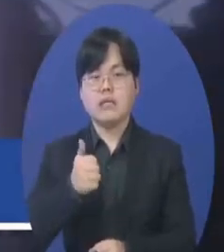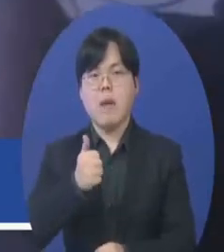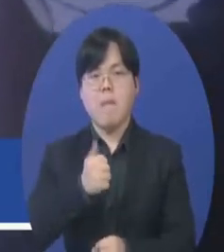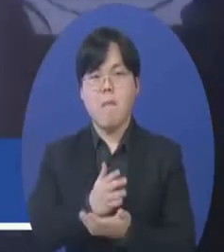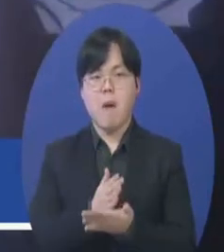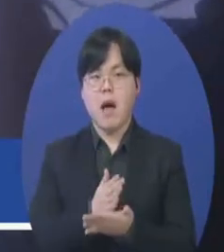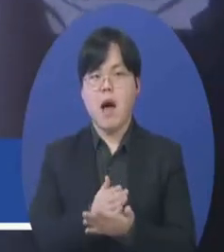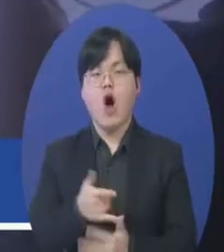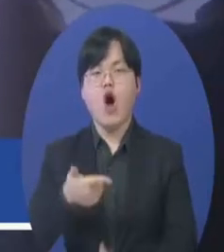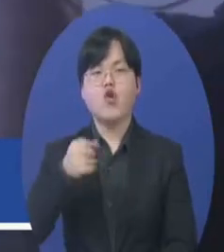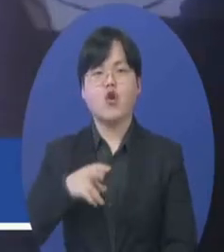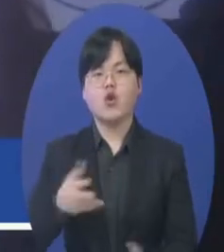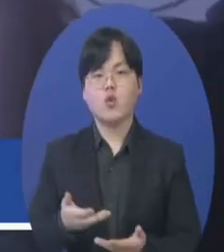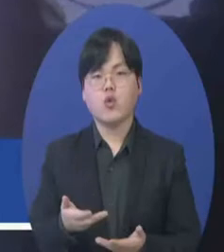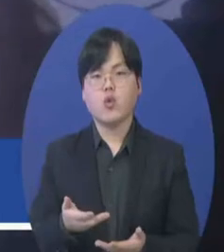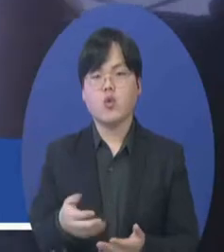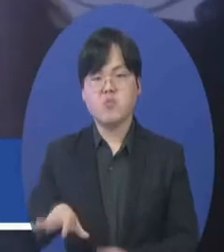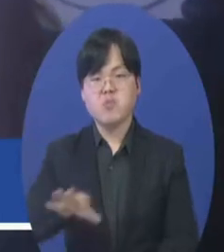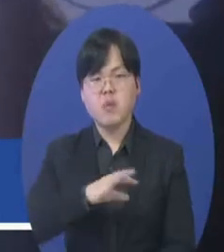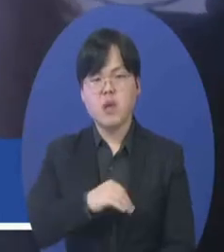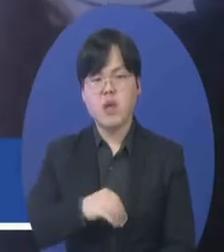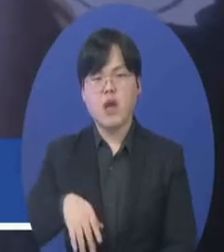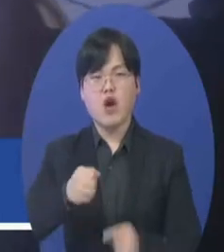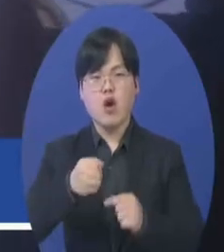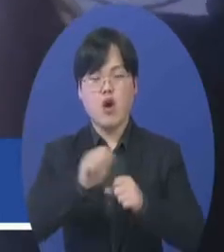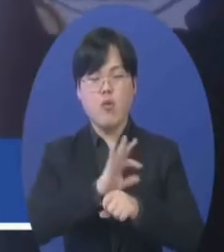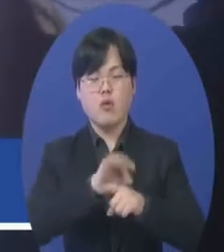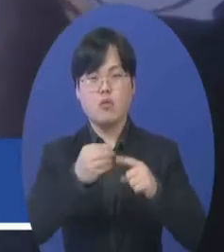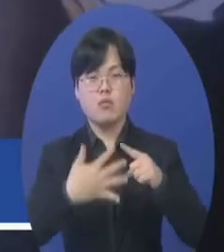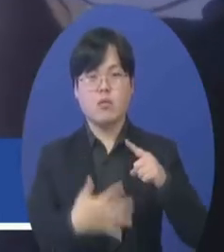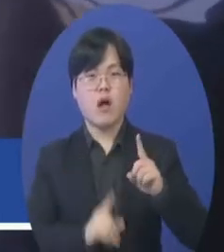Хамгийн гол нь бид нэг нэг хамгийн гол нь нэг төлөв байгаад.